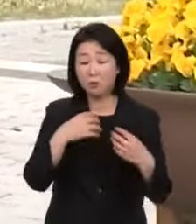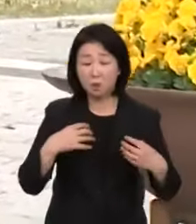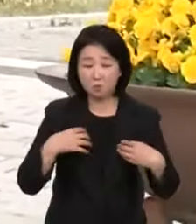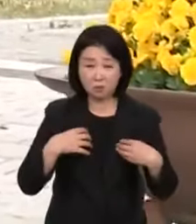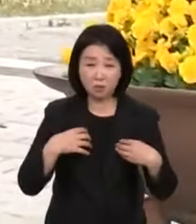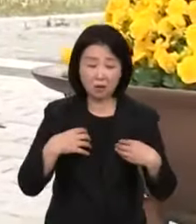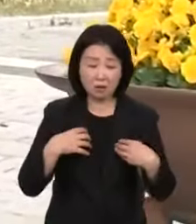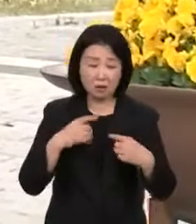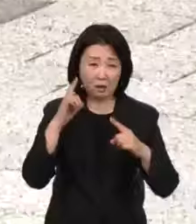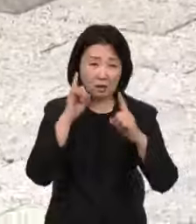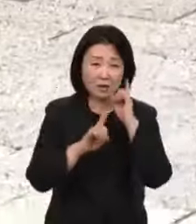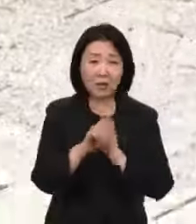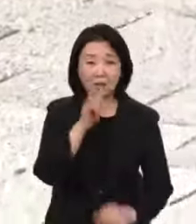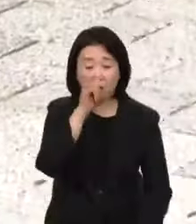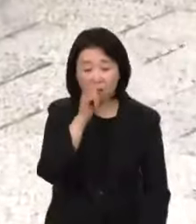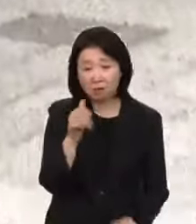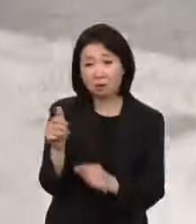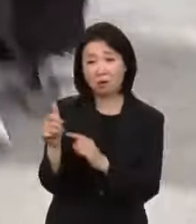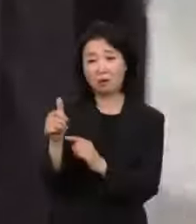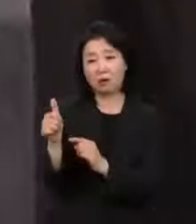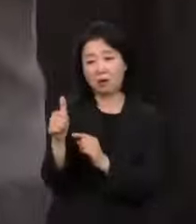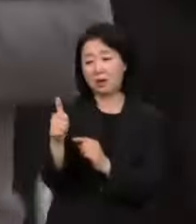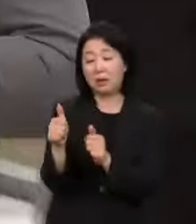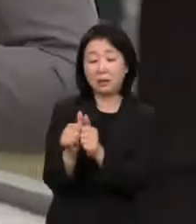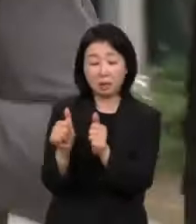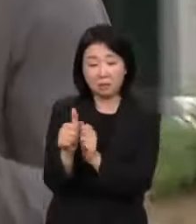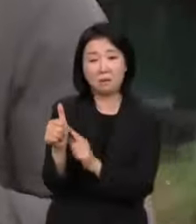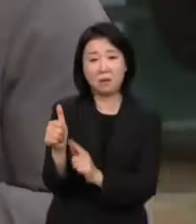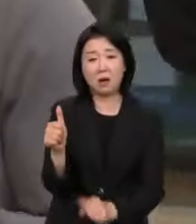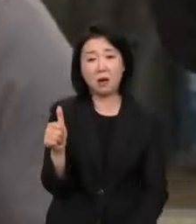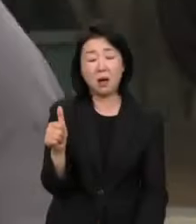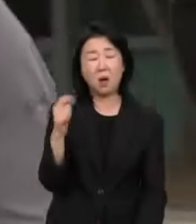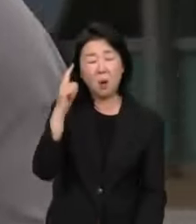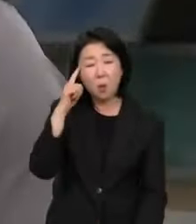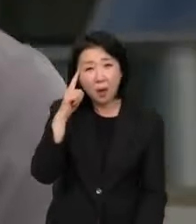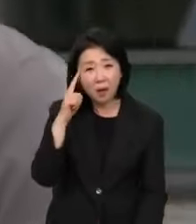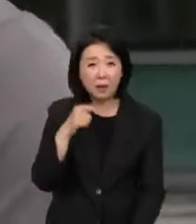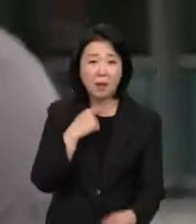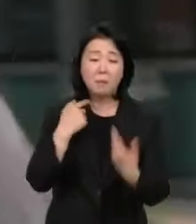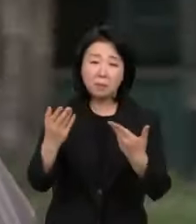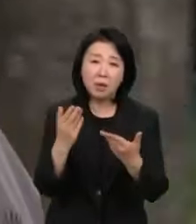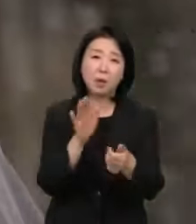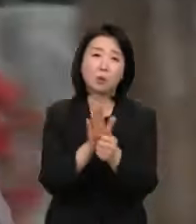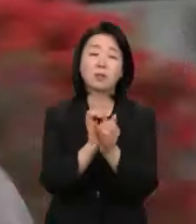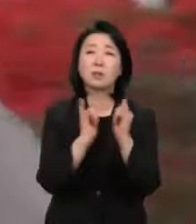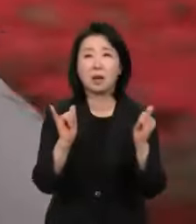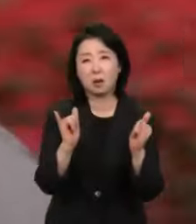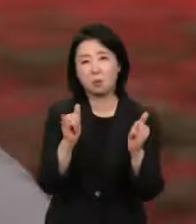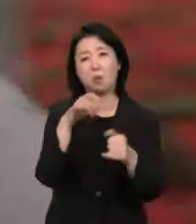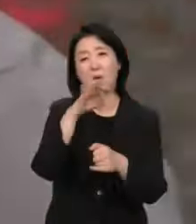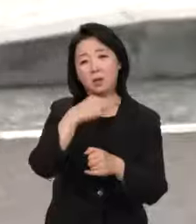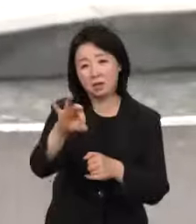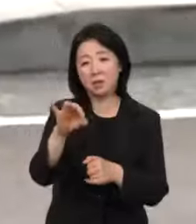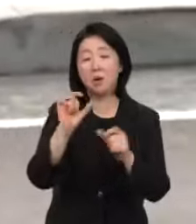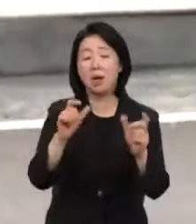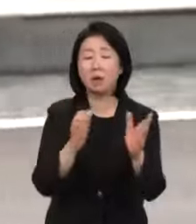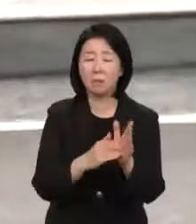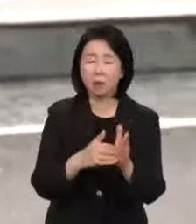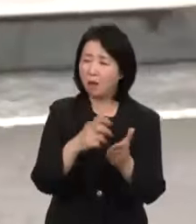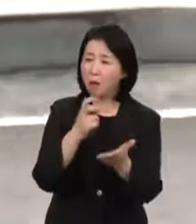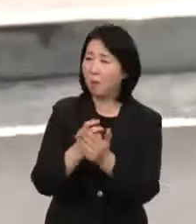뒤 생활고를 겪고 있는 박경석 씨를 의사자로 지정하겠다고 한 상황입니다. 법은 멀고 현실은